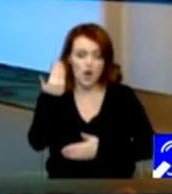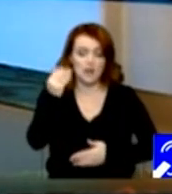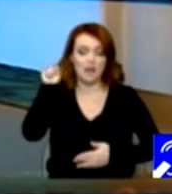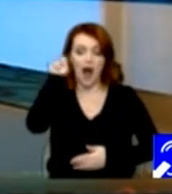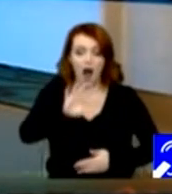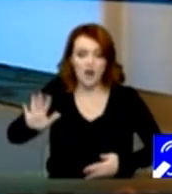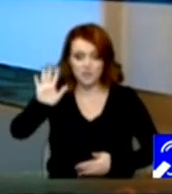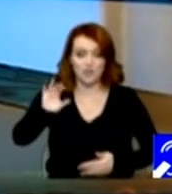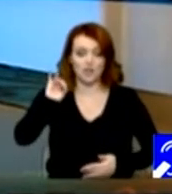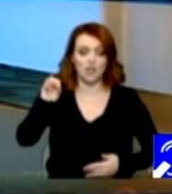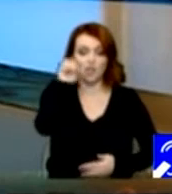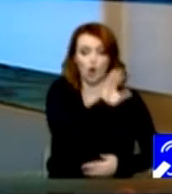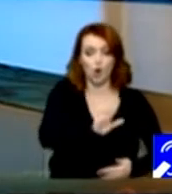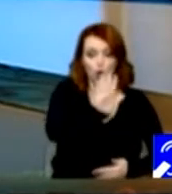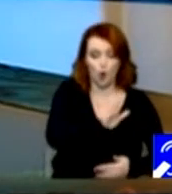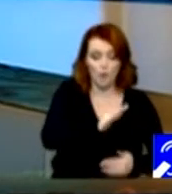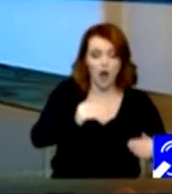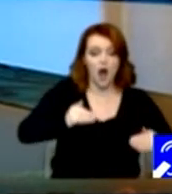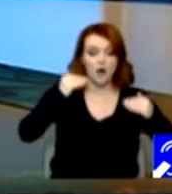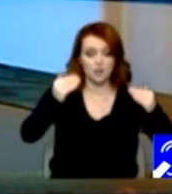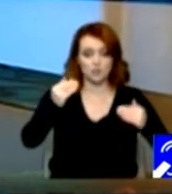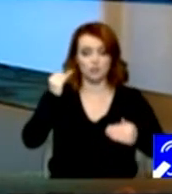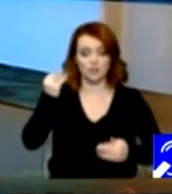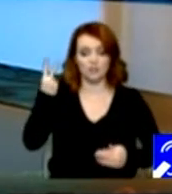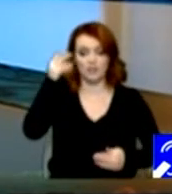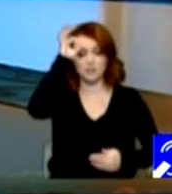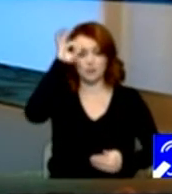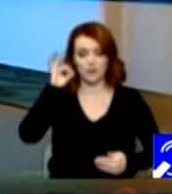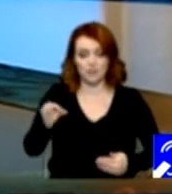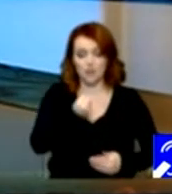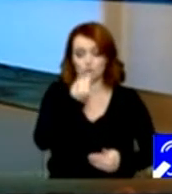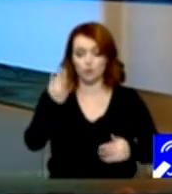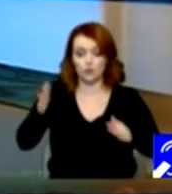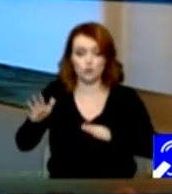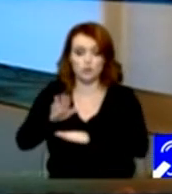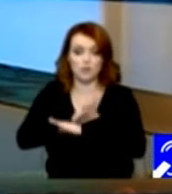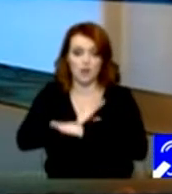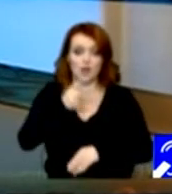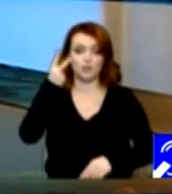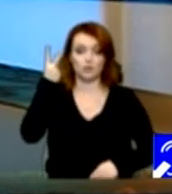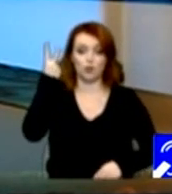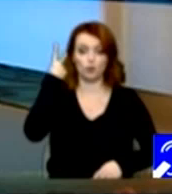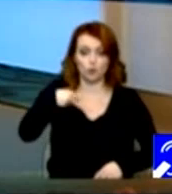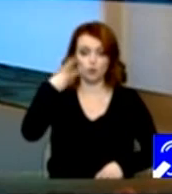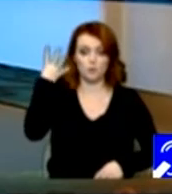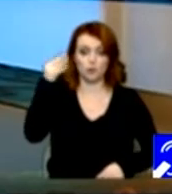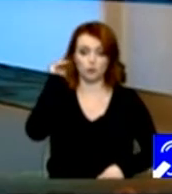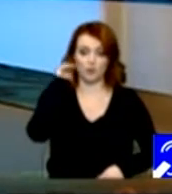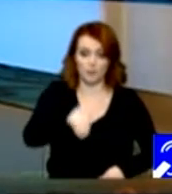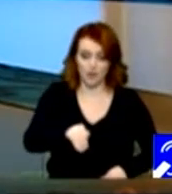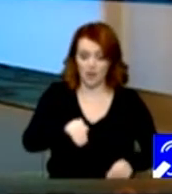a crescut cu 12% și numărul morților și ajuns la 24.000 între o săptămână